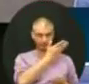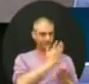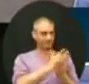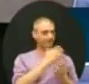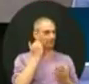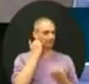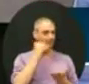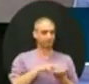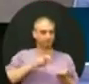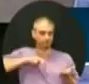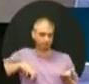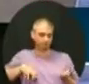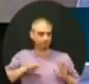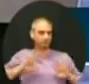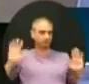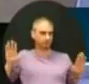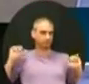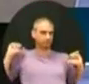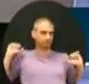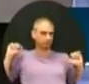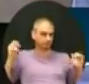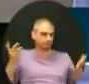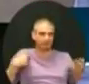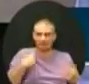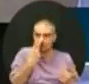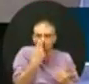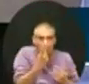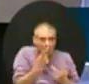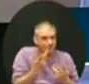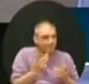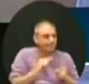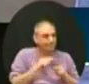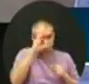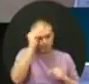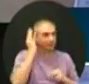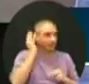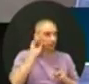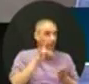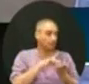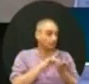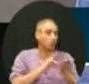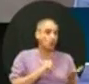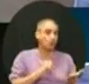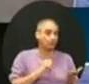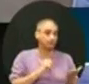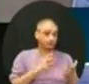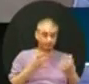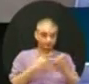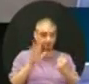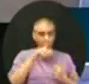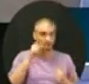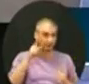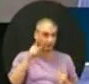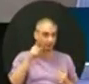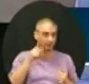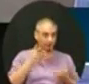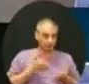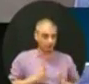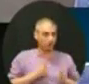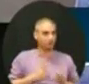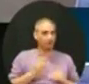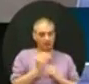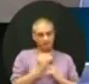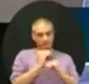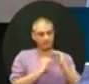את אמריקה גם כן מחוץ למערכת הזאתי. אנחנו רואים שבקטע המגדרי יש מקומות, יש עמים באירופה שהילודה שלהם